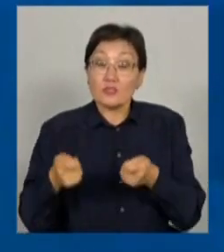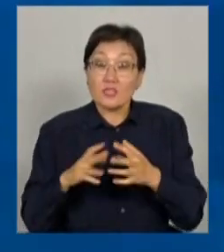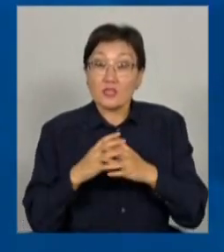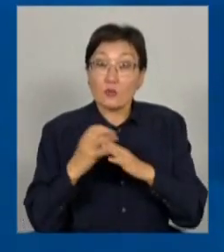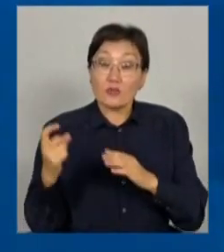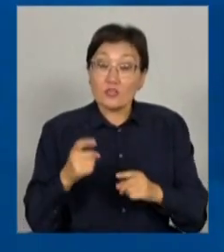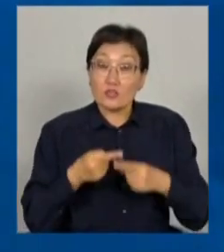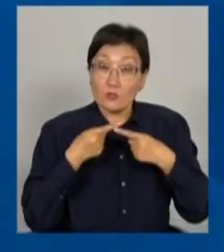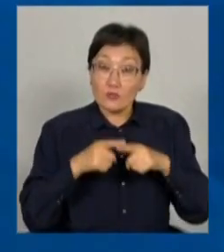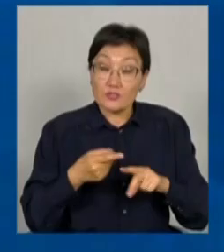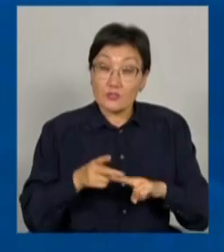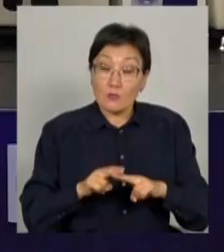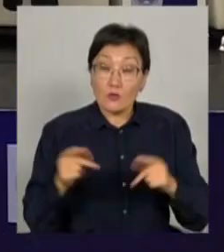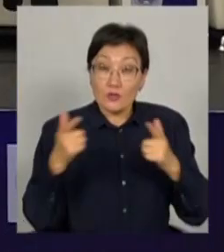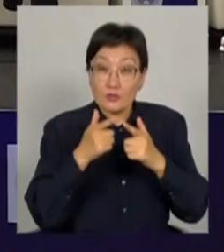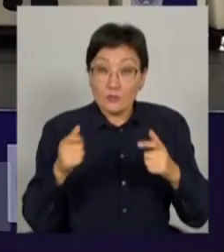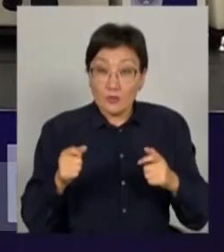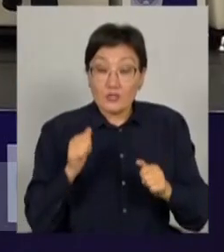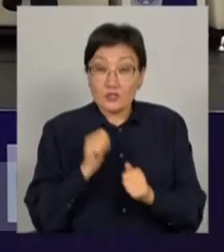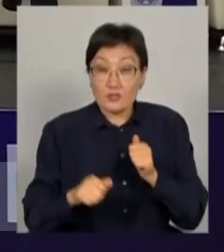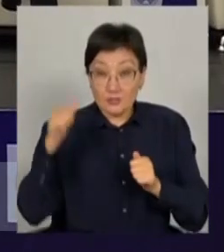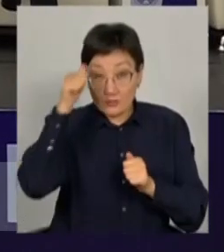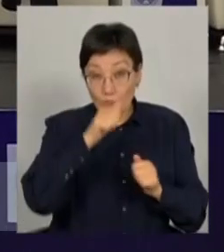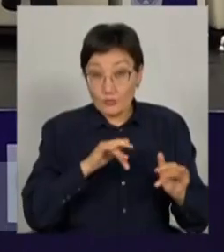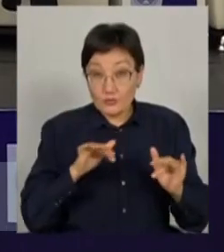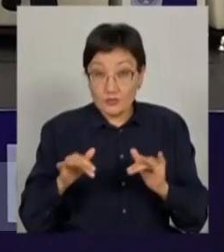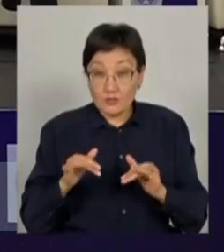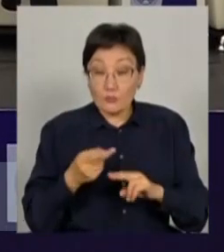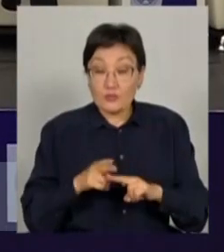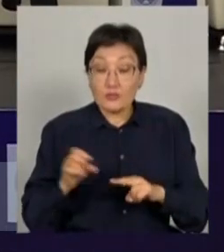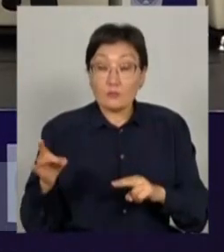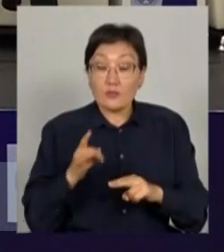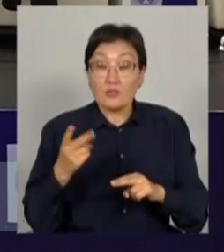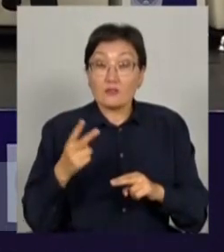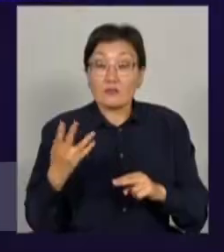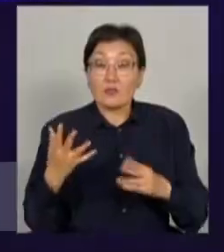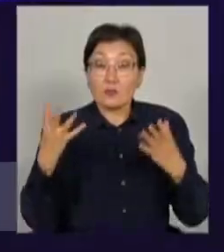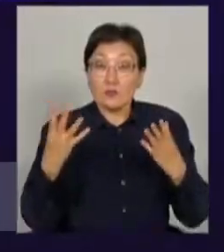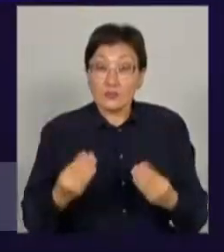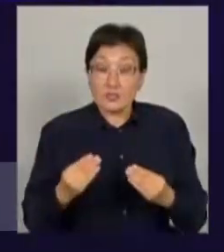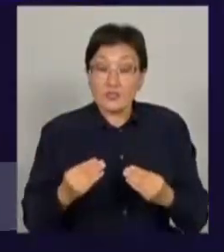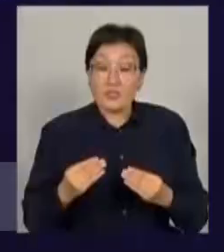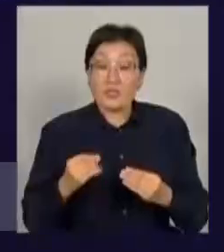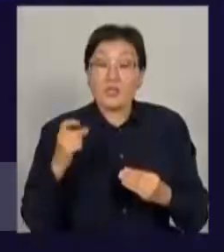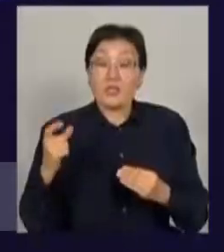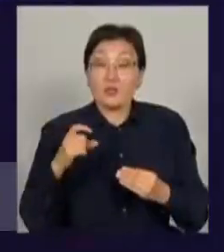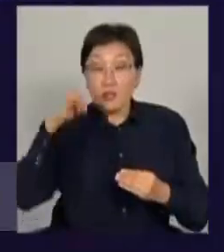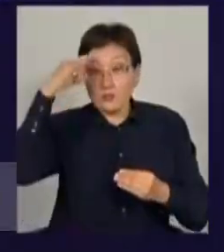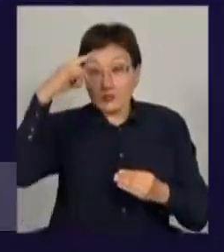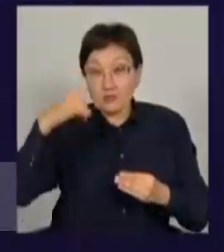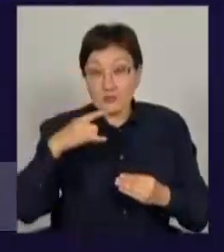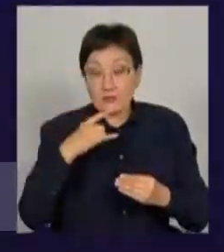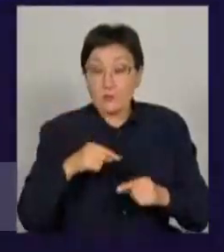агропромышленной техники. Об этом стало известно в ходе ежегодного мероприятия, на этот раз 25-го дня германской экономики в Казахстане.